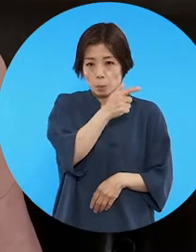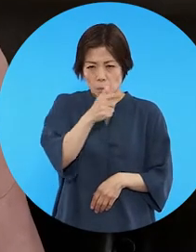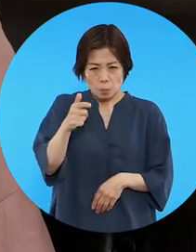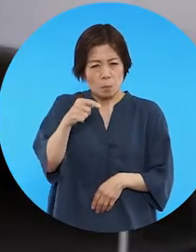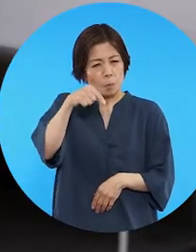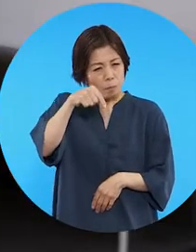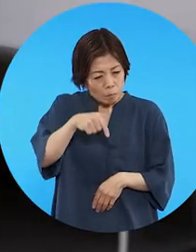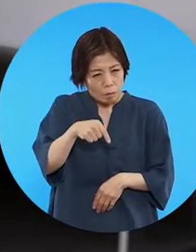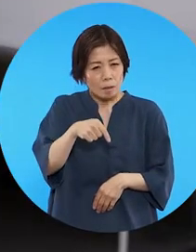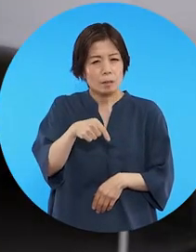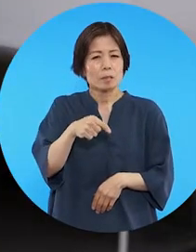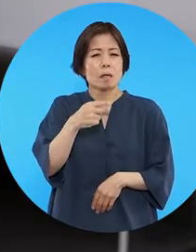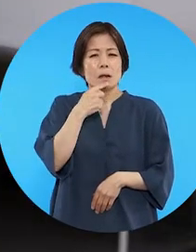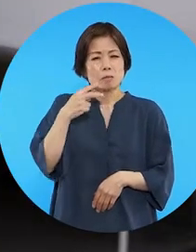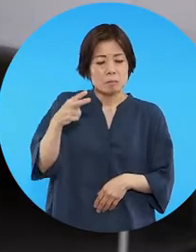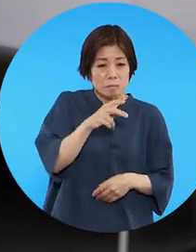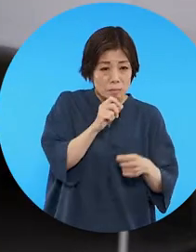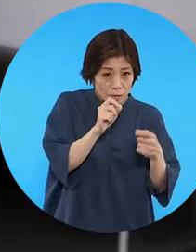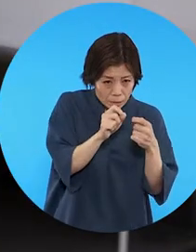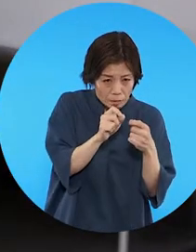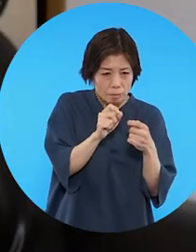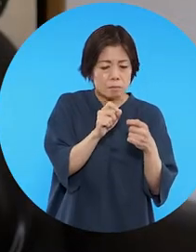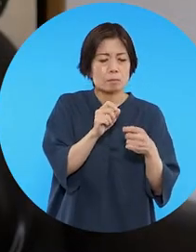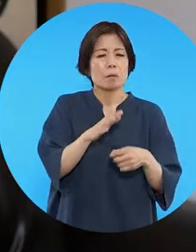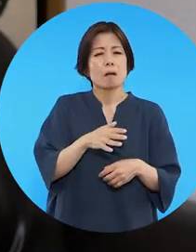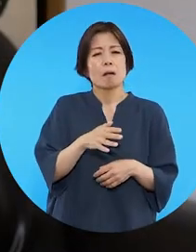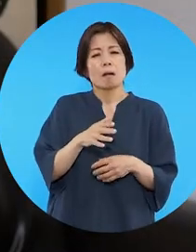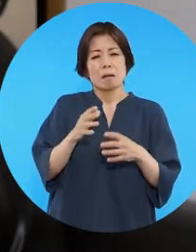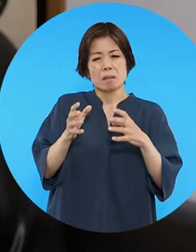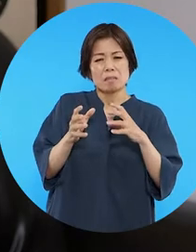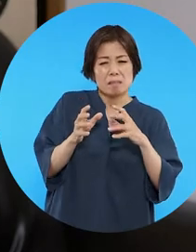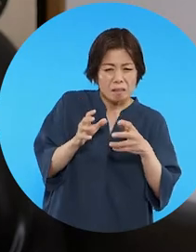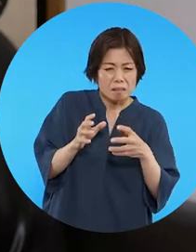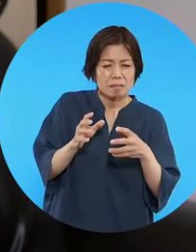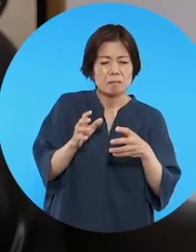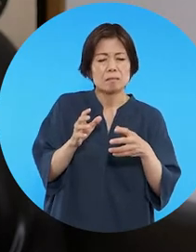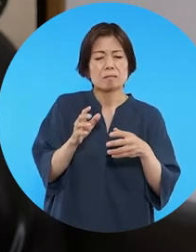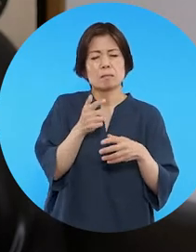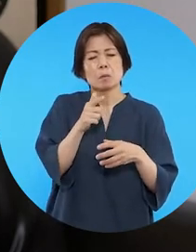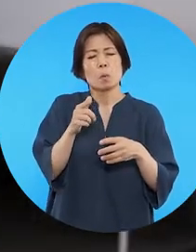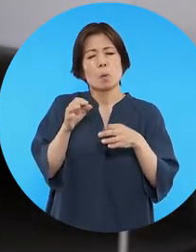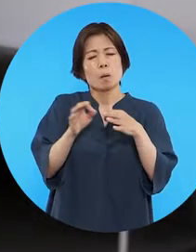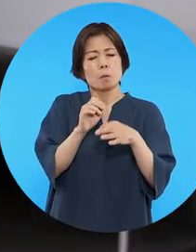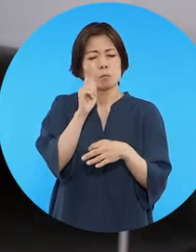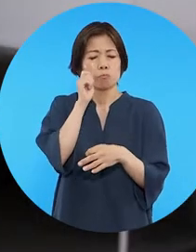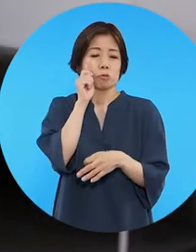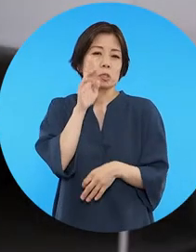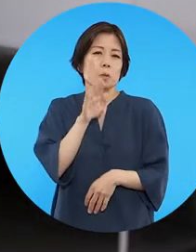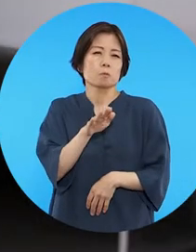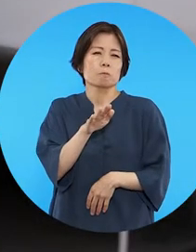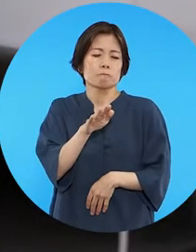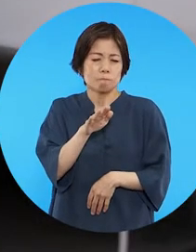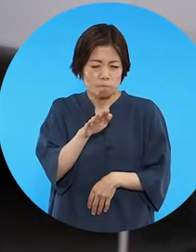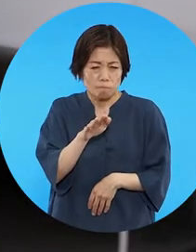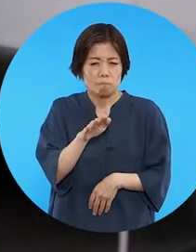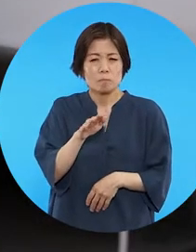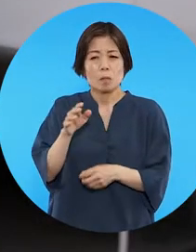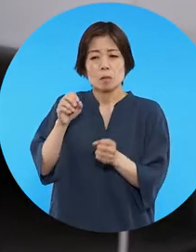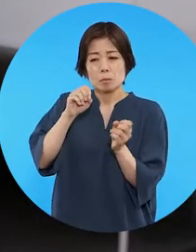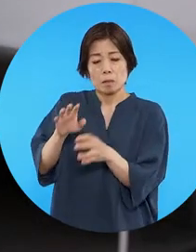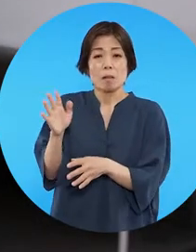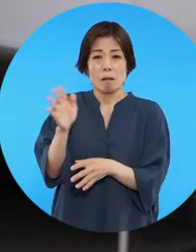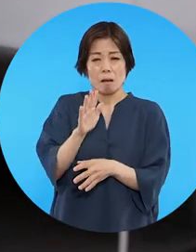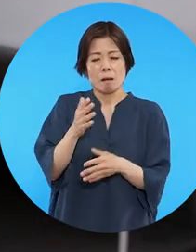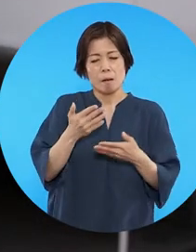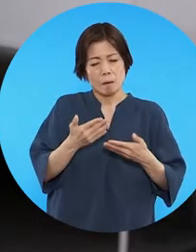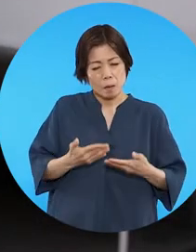の商品というのは、まあ、いろんな事情でもってどうしてもこの食品業界は出るんですね。安心でトラブル